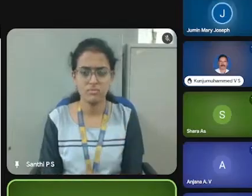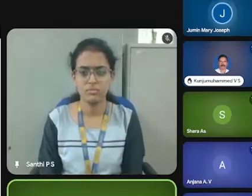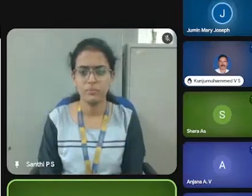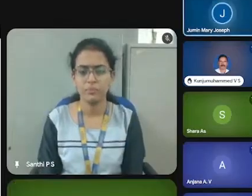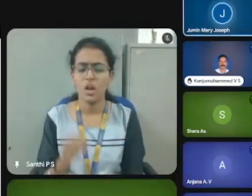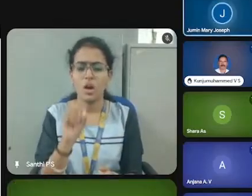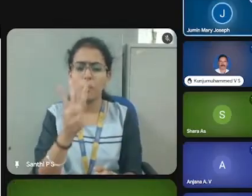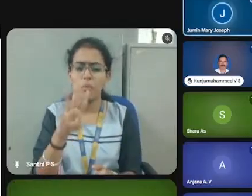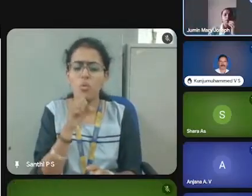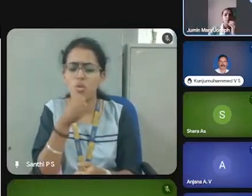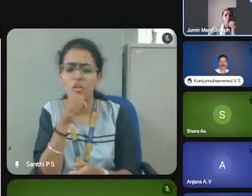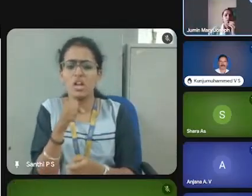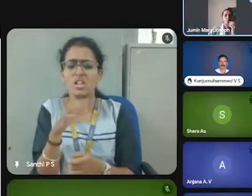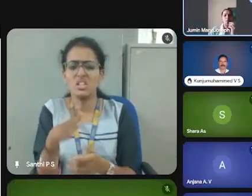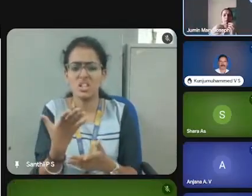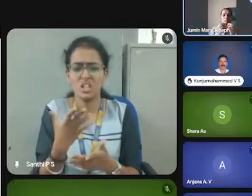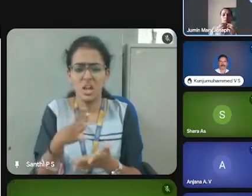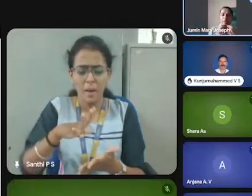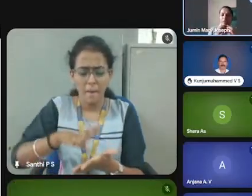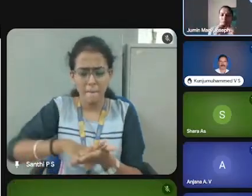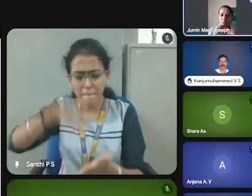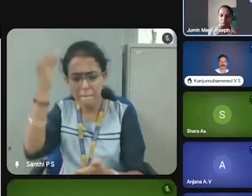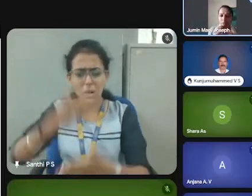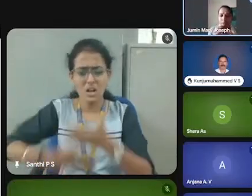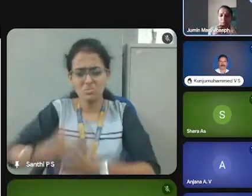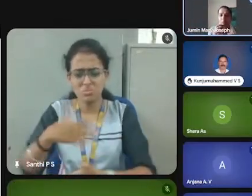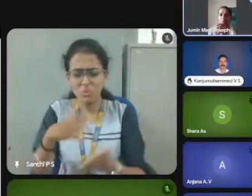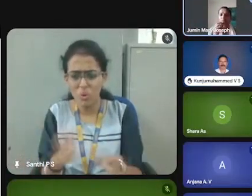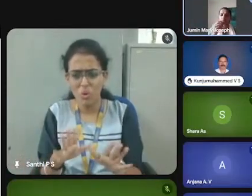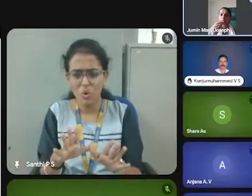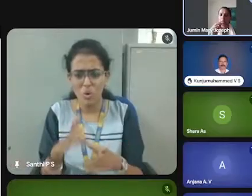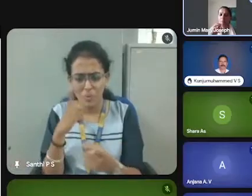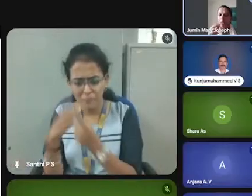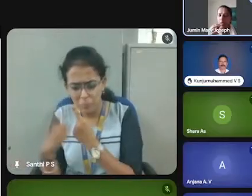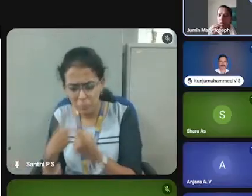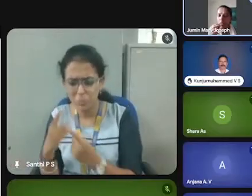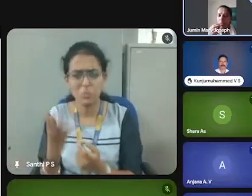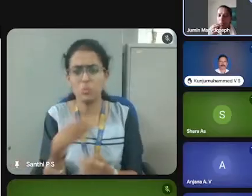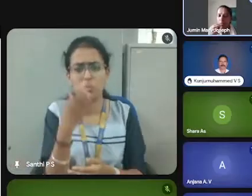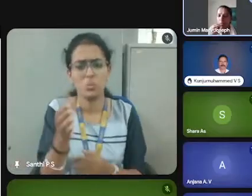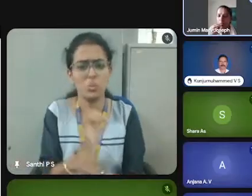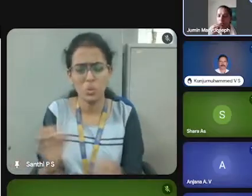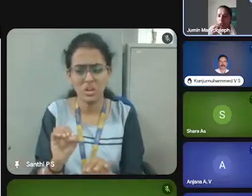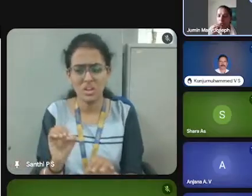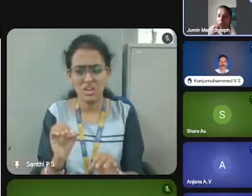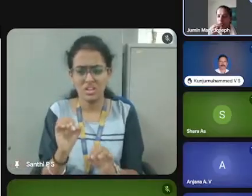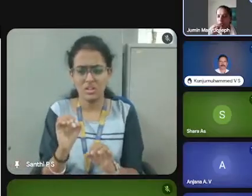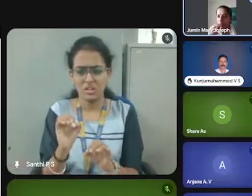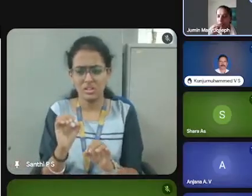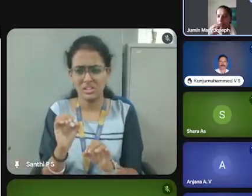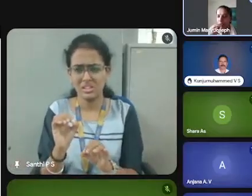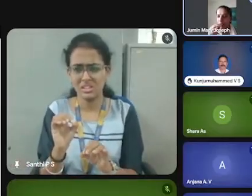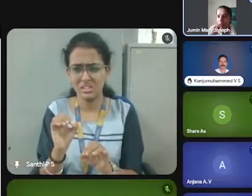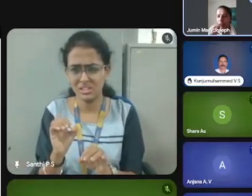3 വയസ്സിൽ നമ്മൾ ആ ഒരു പഠന പ്രശ്നം എന്നുള്ള രീതിയിൽ ഒരു ഡയഗ്നോസ്റ്റിക് ലെവലിലേക്ക് നമ്മൾ പോകത്തില്ല. എന്നാലും എന്തെങ്കിലും ഇഷ്യൂസ്